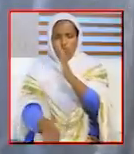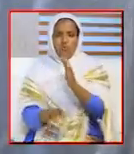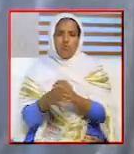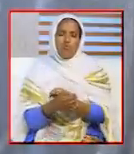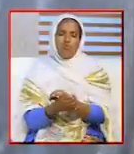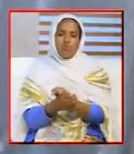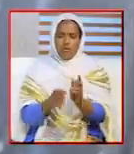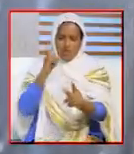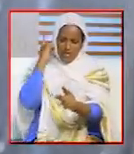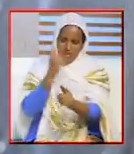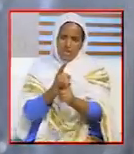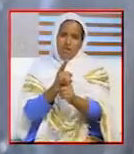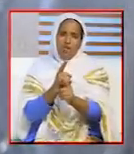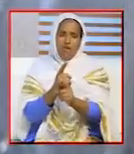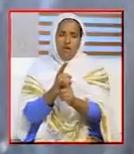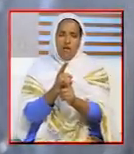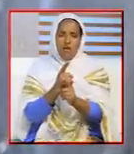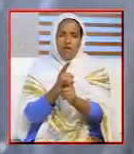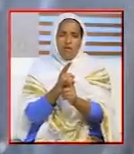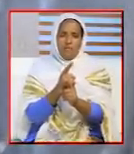የሚጎለው ትክክለኛ